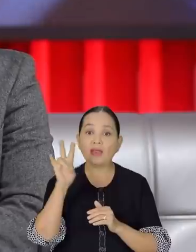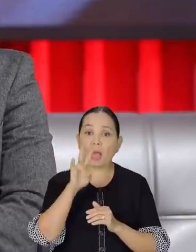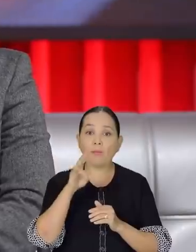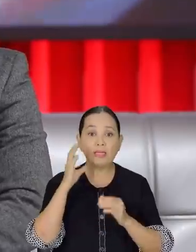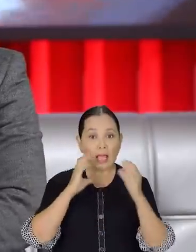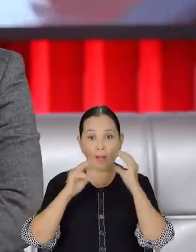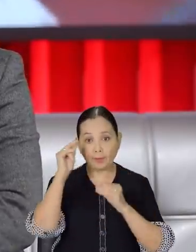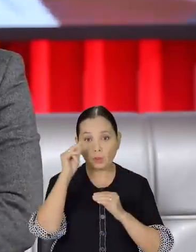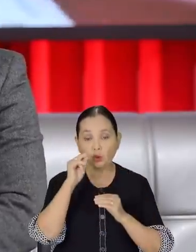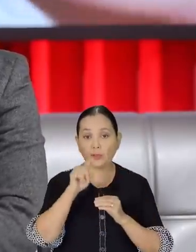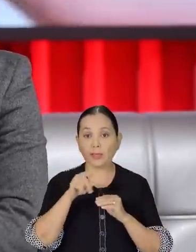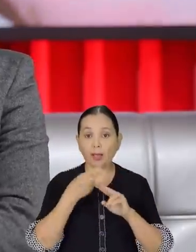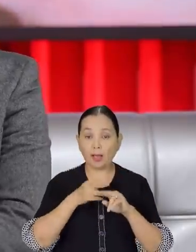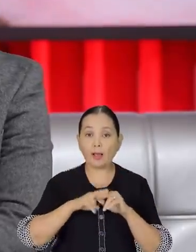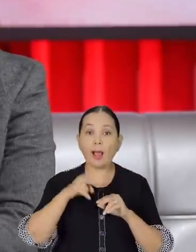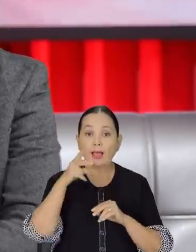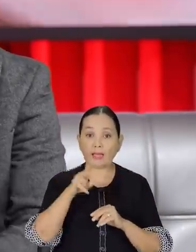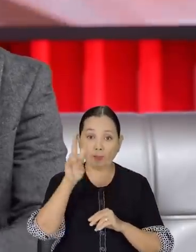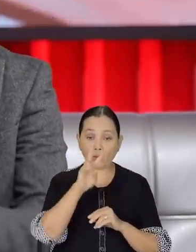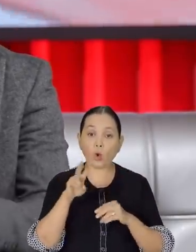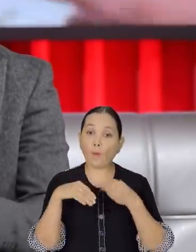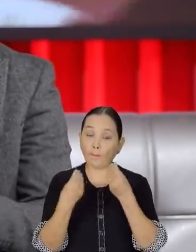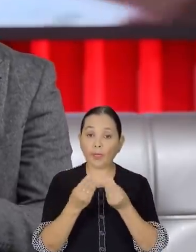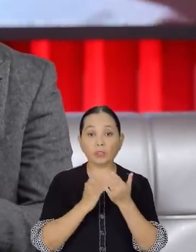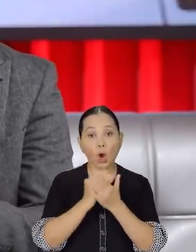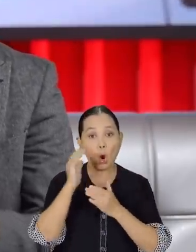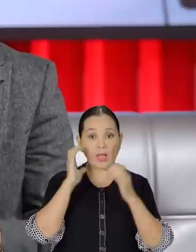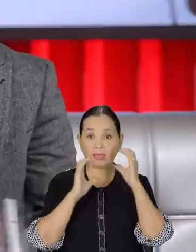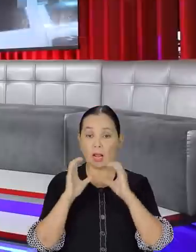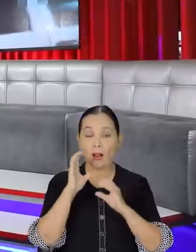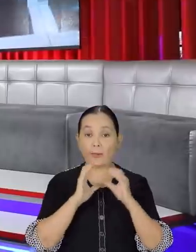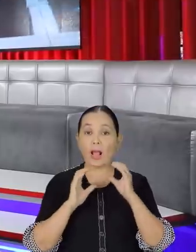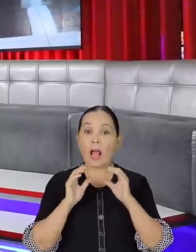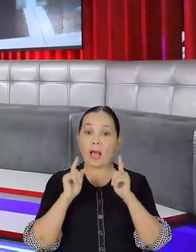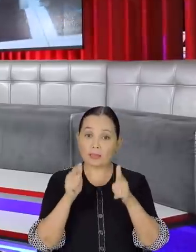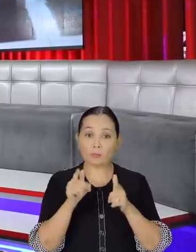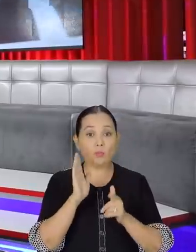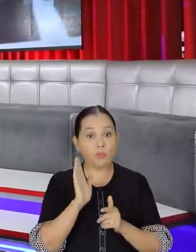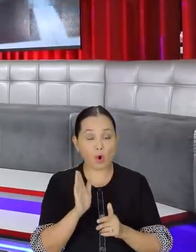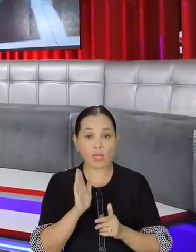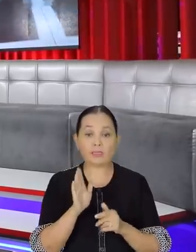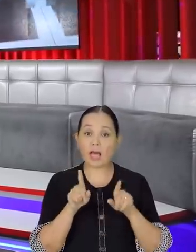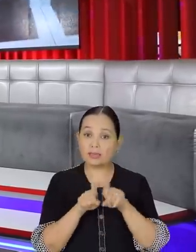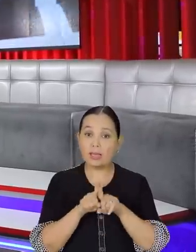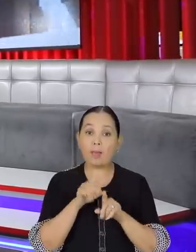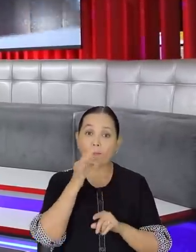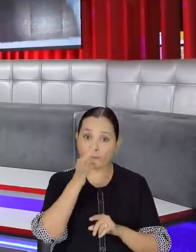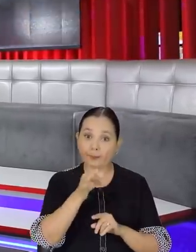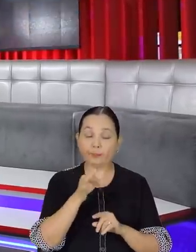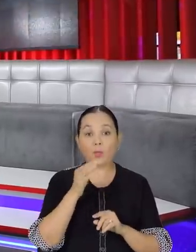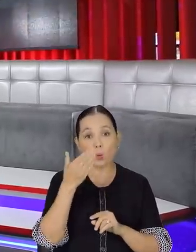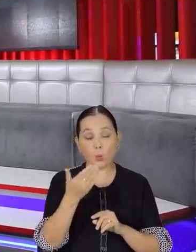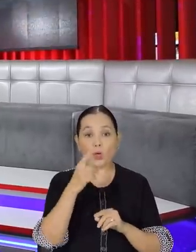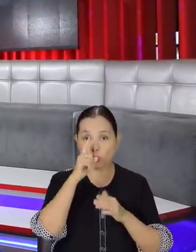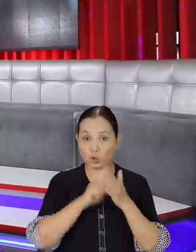abituriyentlarni ham chetlab o'tgani yo'q. 2000 AQSh dollari bersang, oliy ta'lim muassasasi talabasi bo'lasan deyilgan va